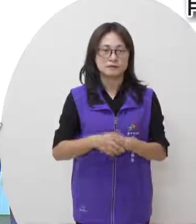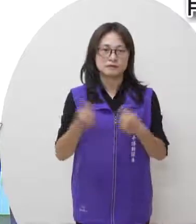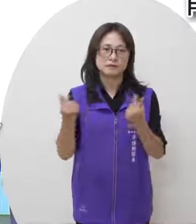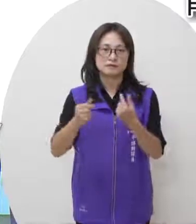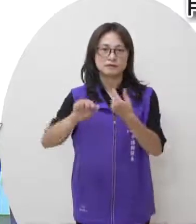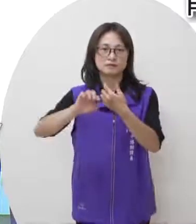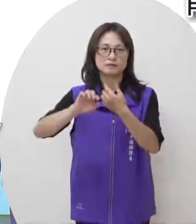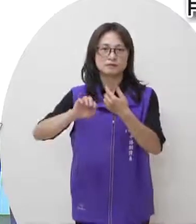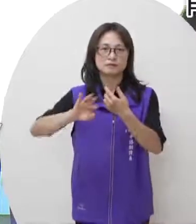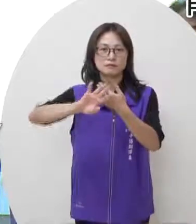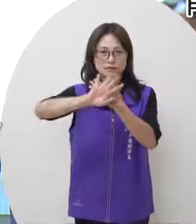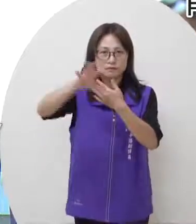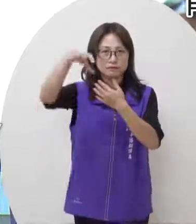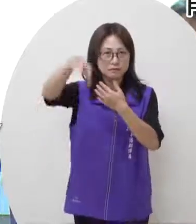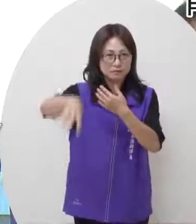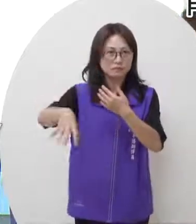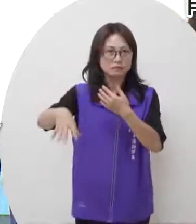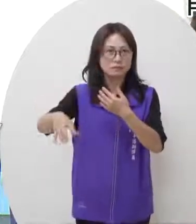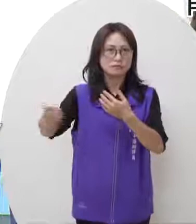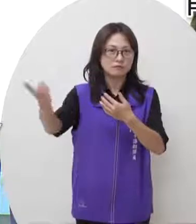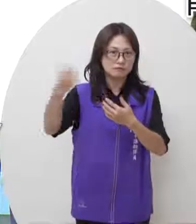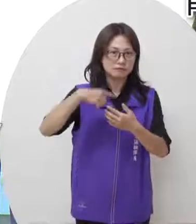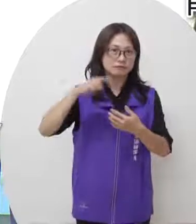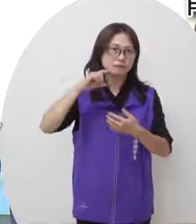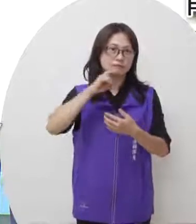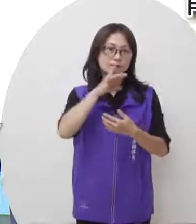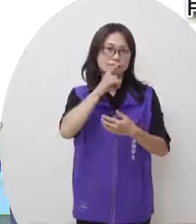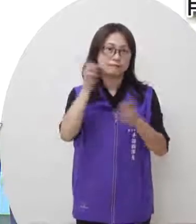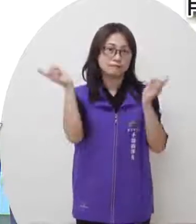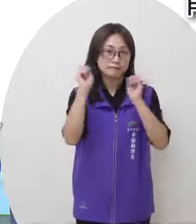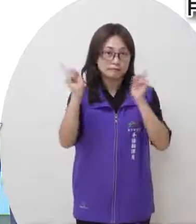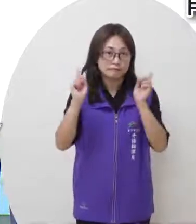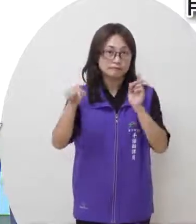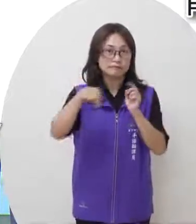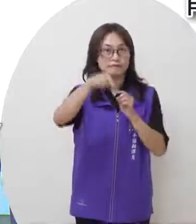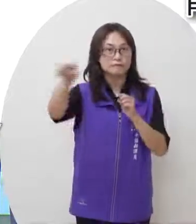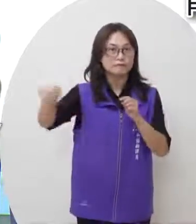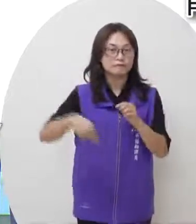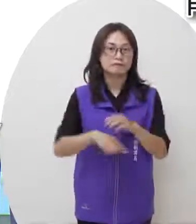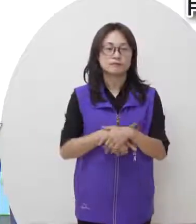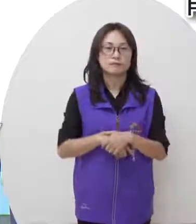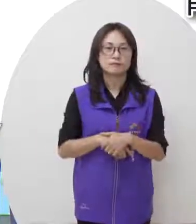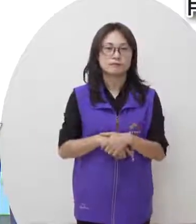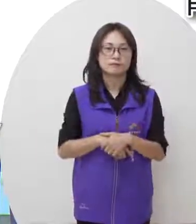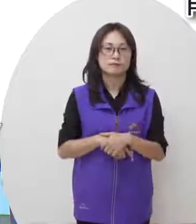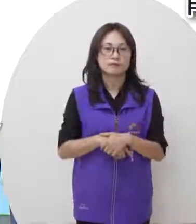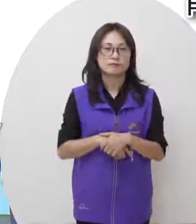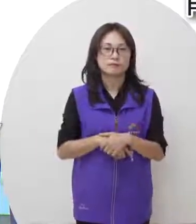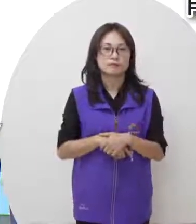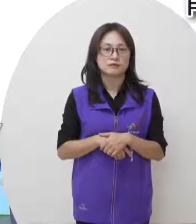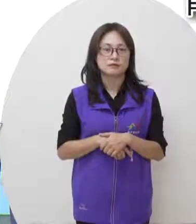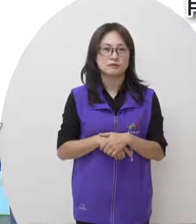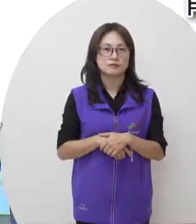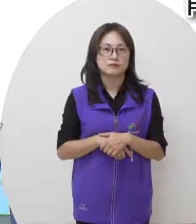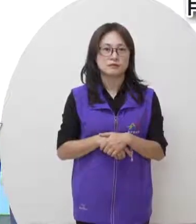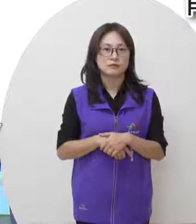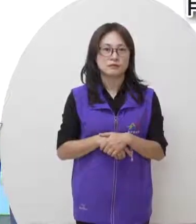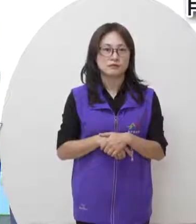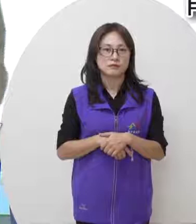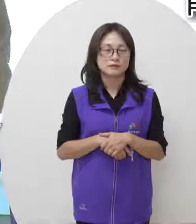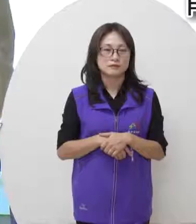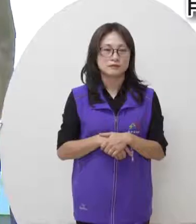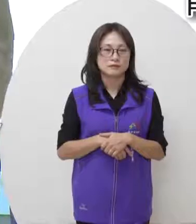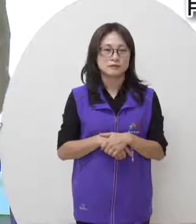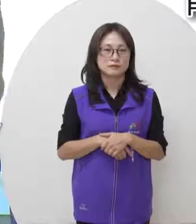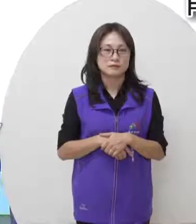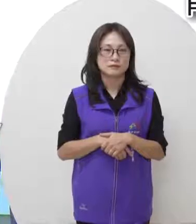的，像刚才市长说明到台中市是全台湾民众想要移居的城市，那我们就希望它